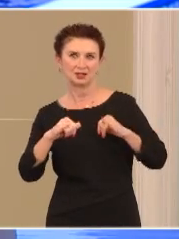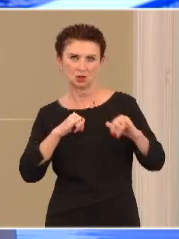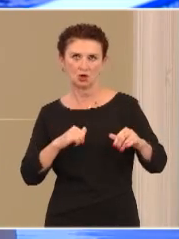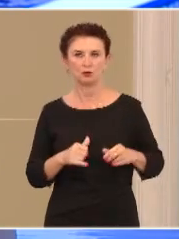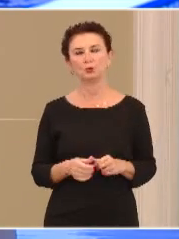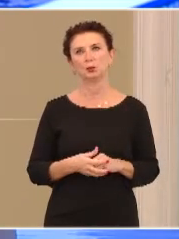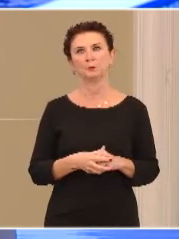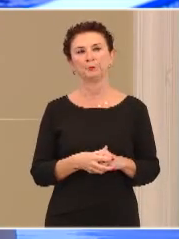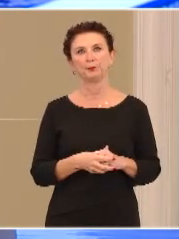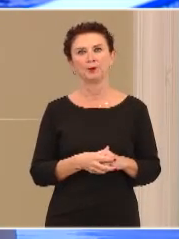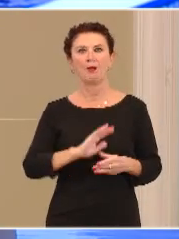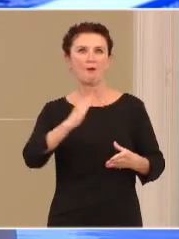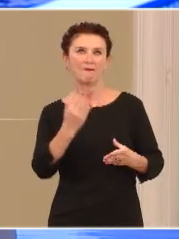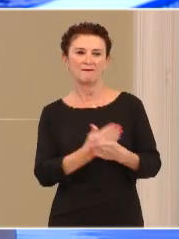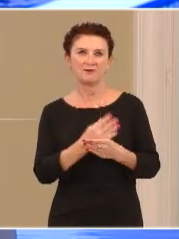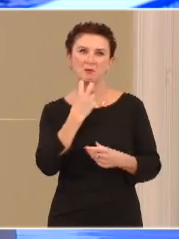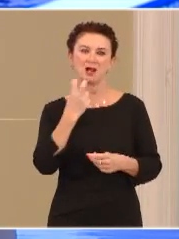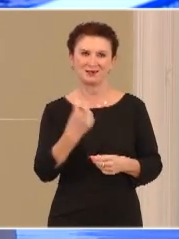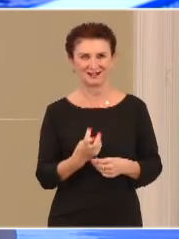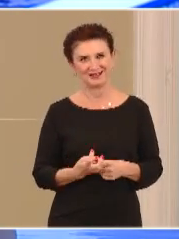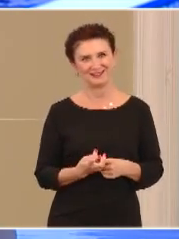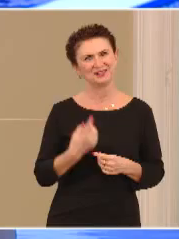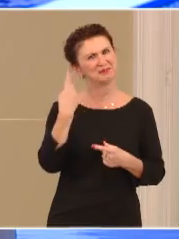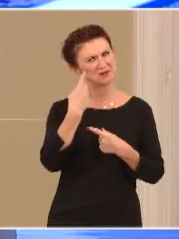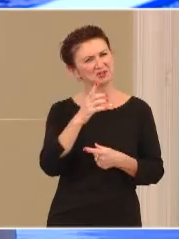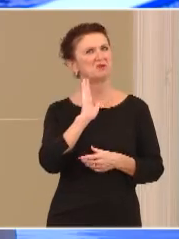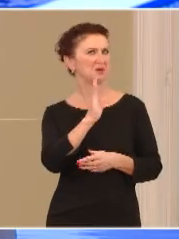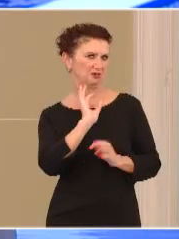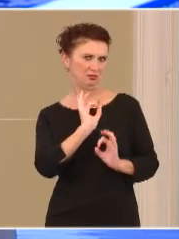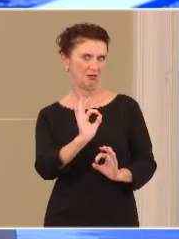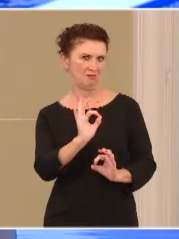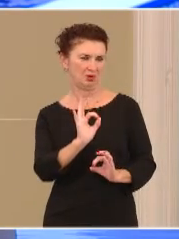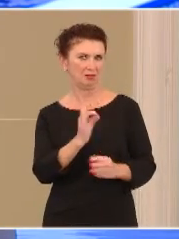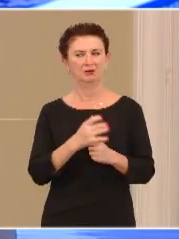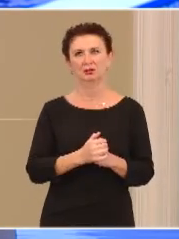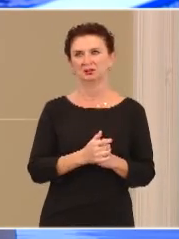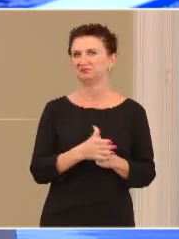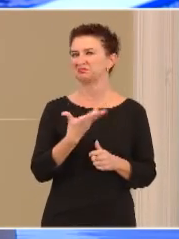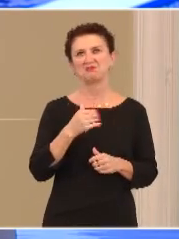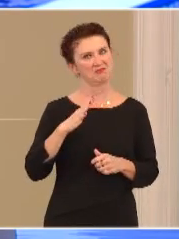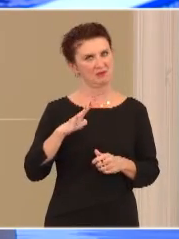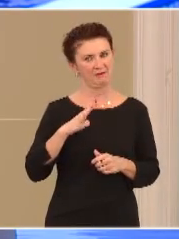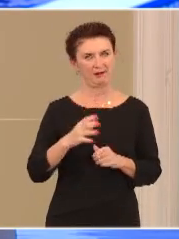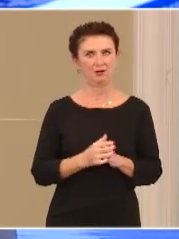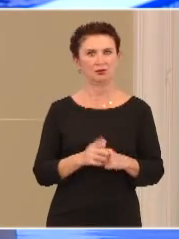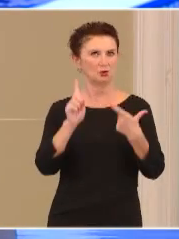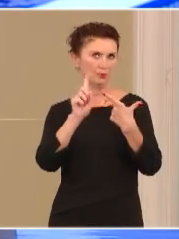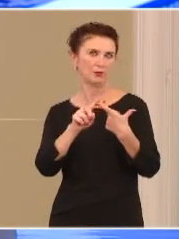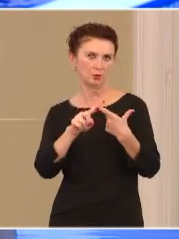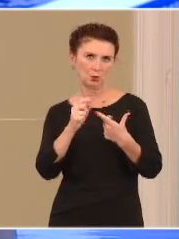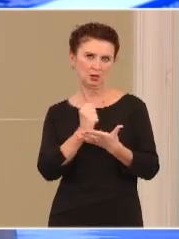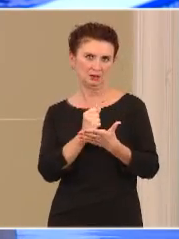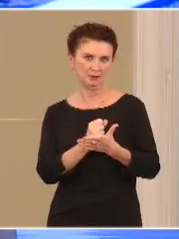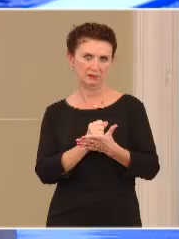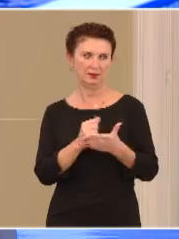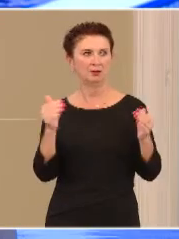energetycznych widzieli to jako też interes dla siebie. Drugim scenariuszem,